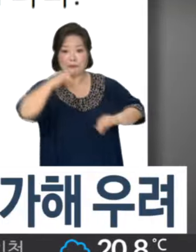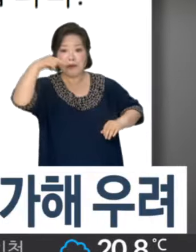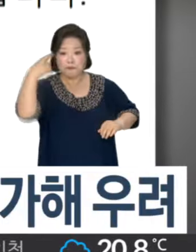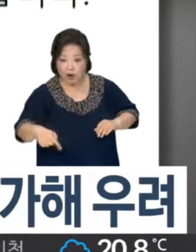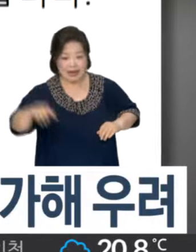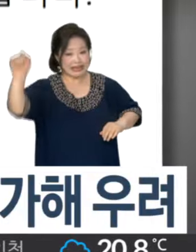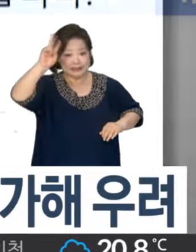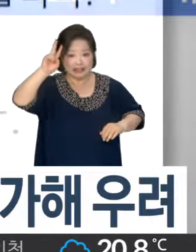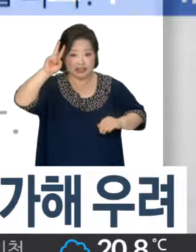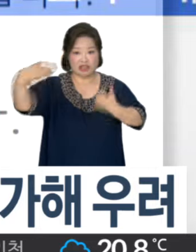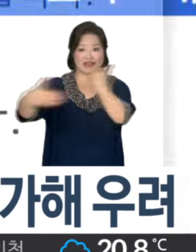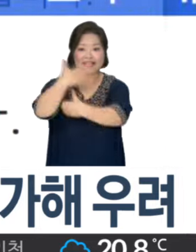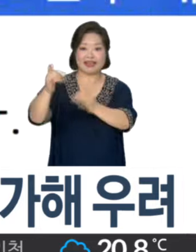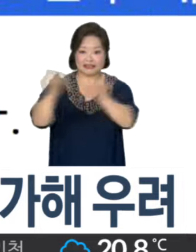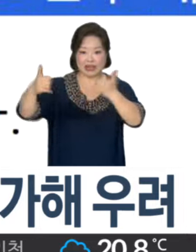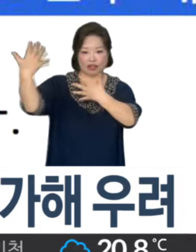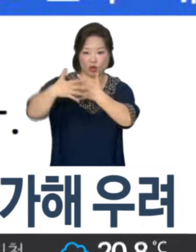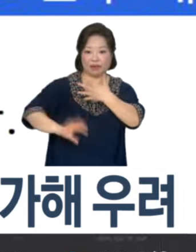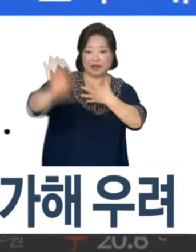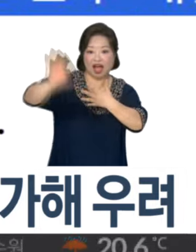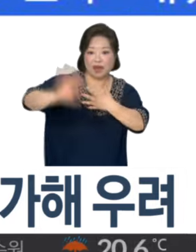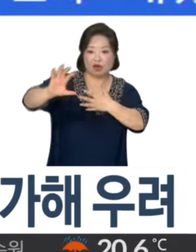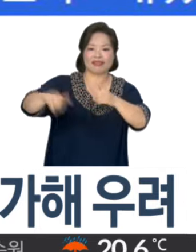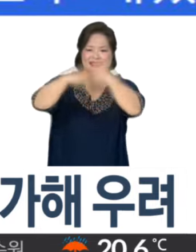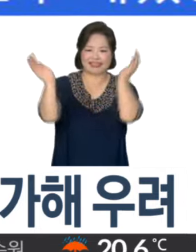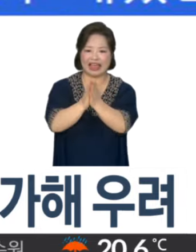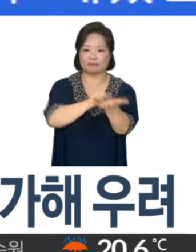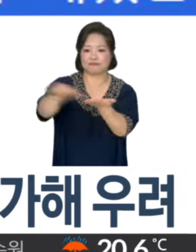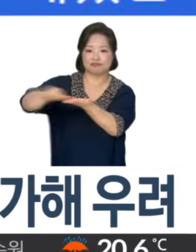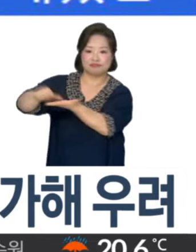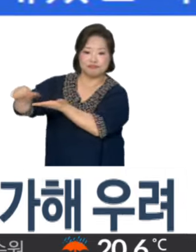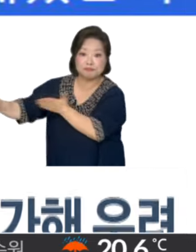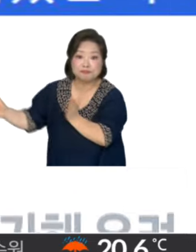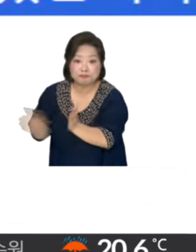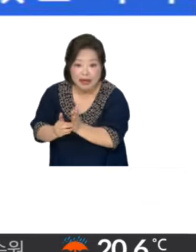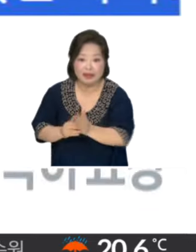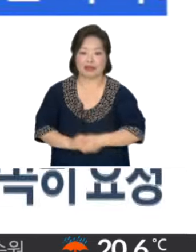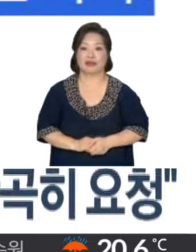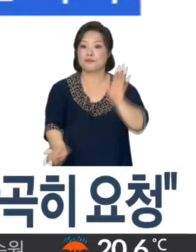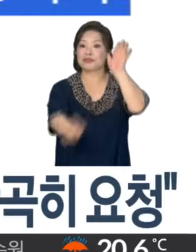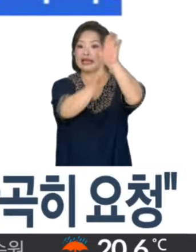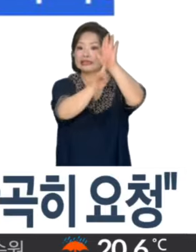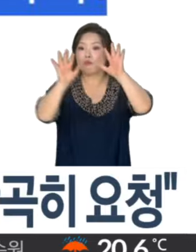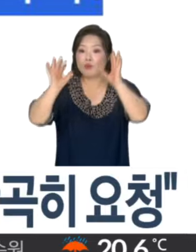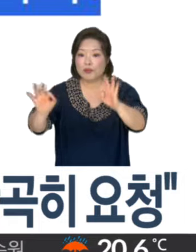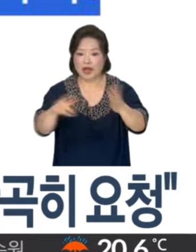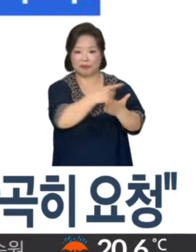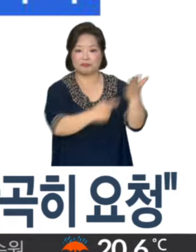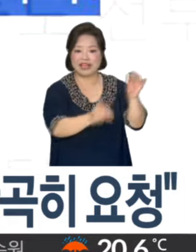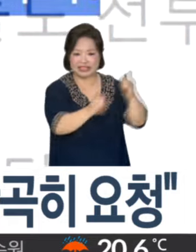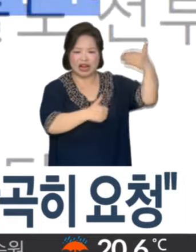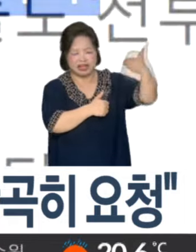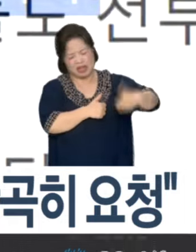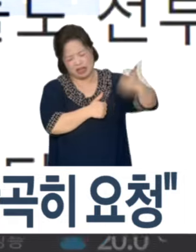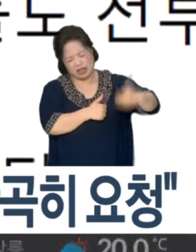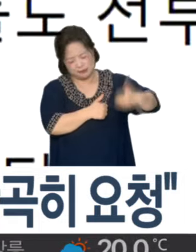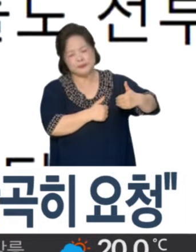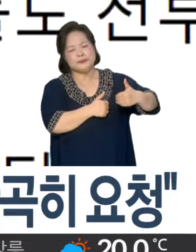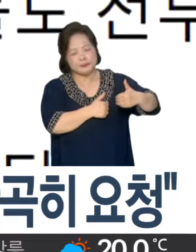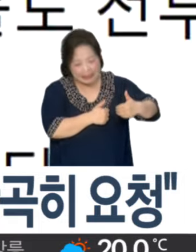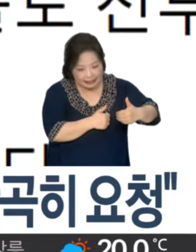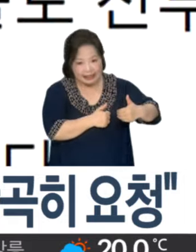가해자 신상 공개 영상을 모두 내렸습니다 유튜버는 게시글을 통해 피해자들의 간곡한 요청이